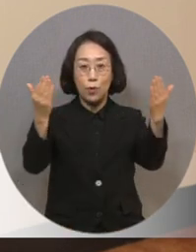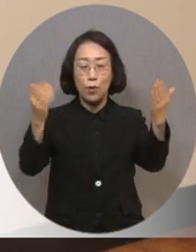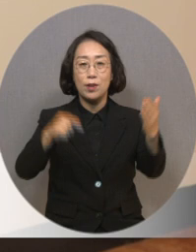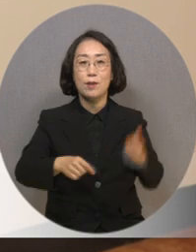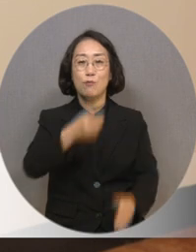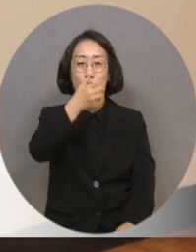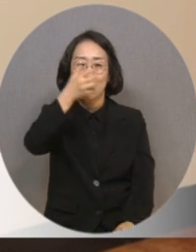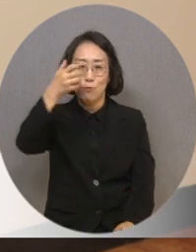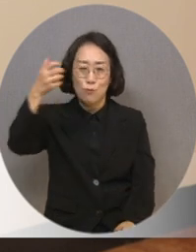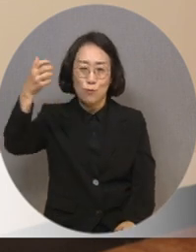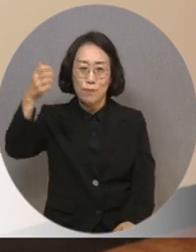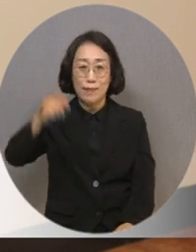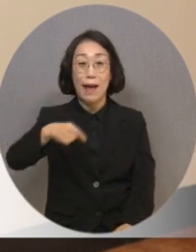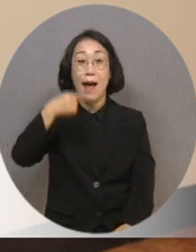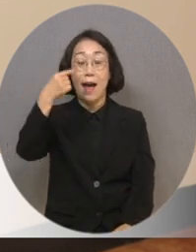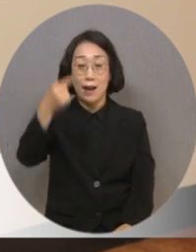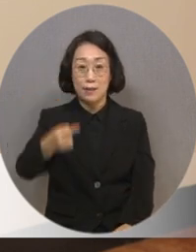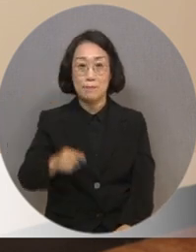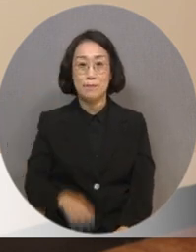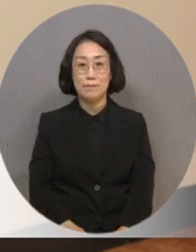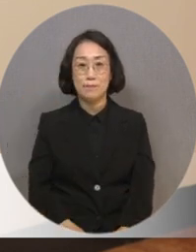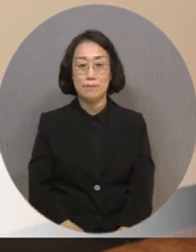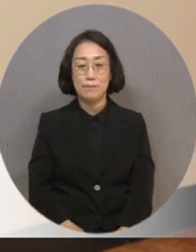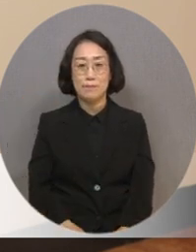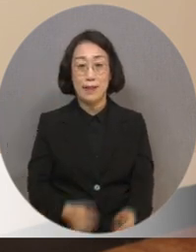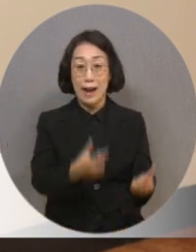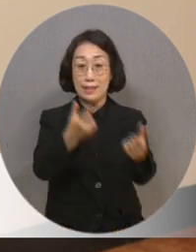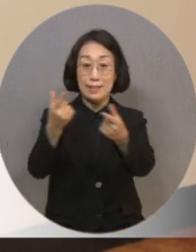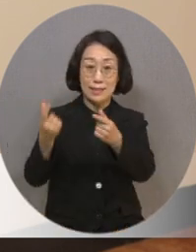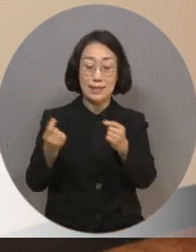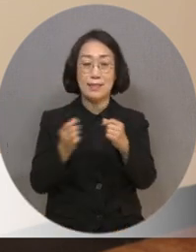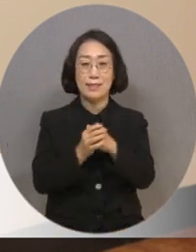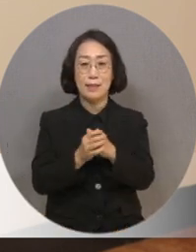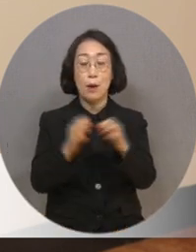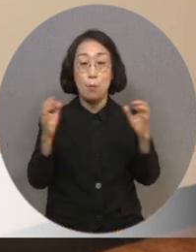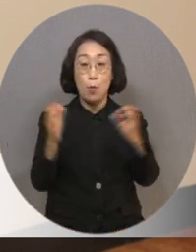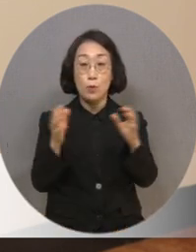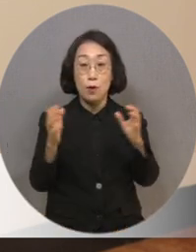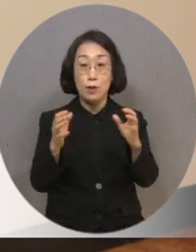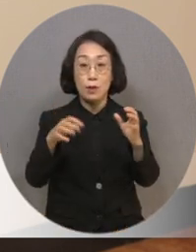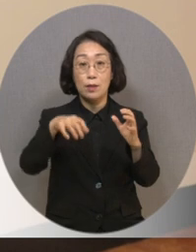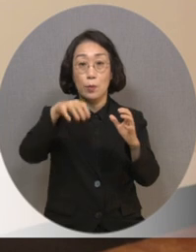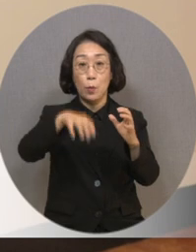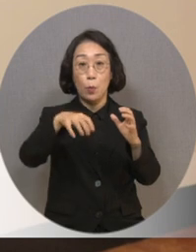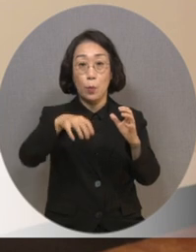제 꿈이거든요. 다음에는 뭔지 지금 저희 같이 모여 있는